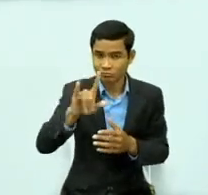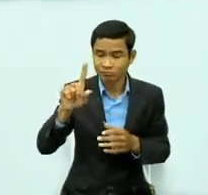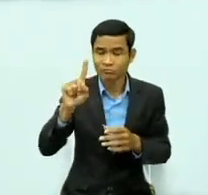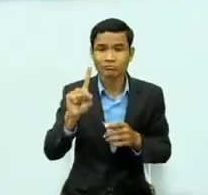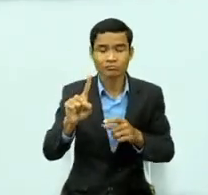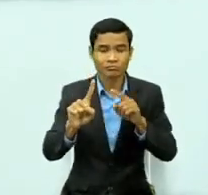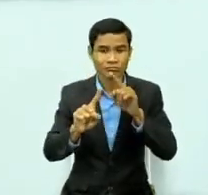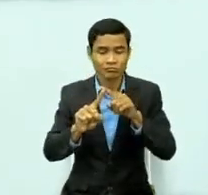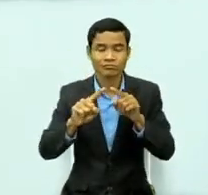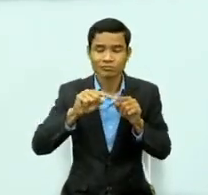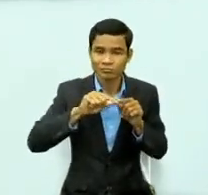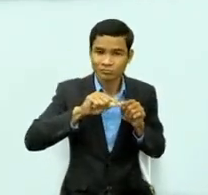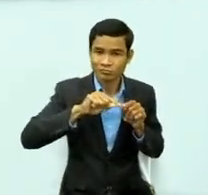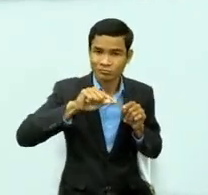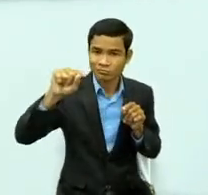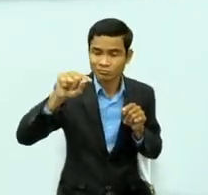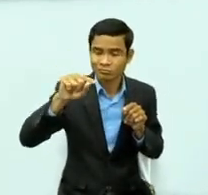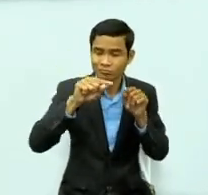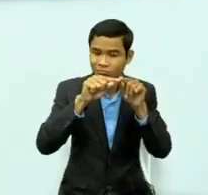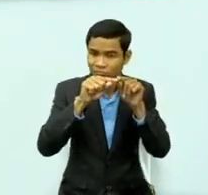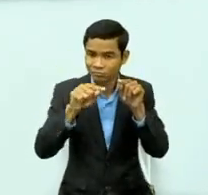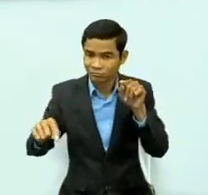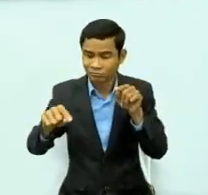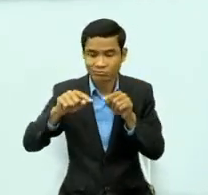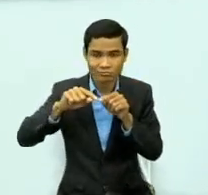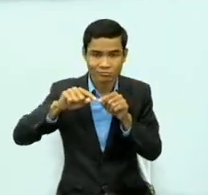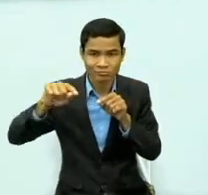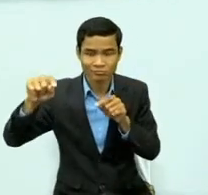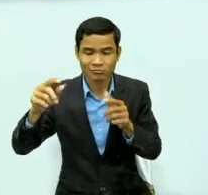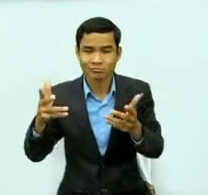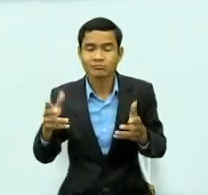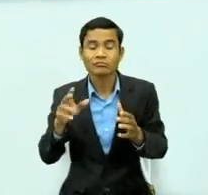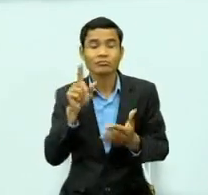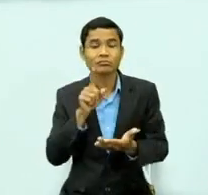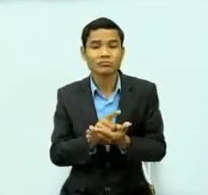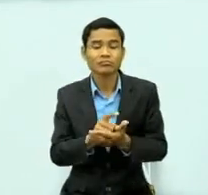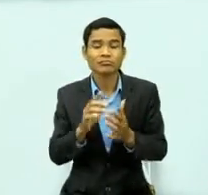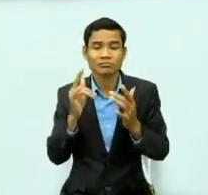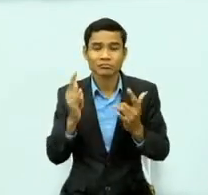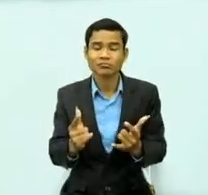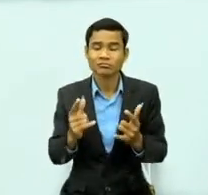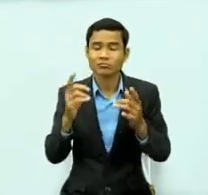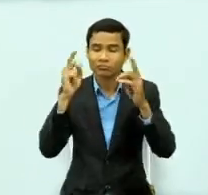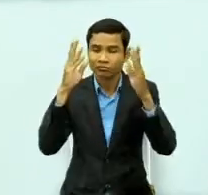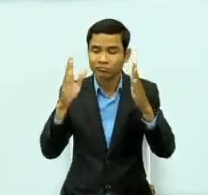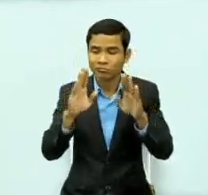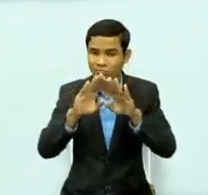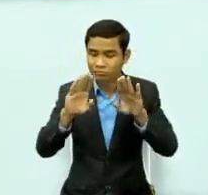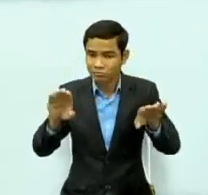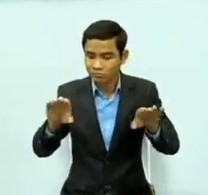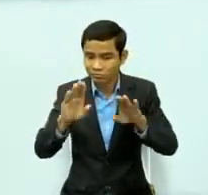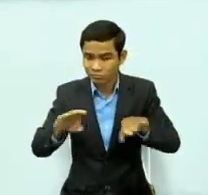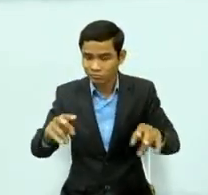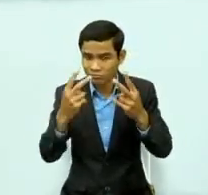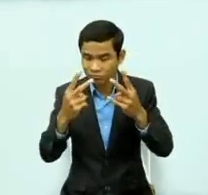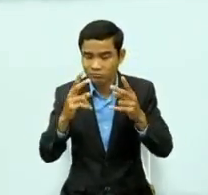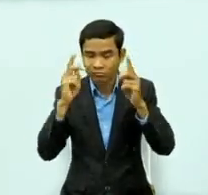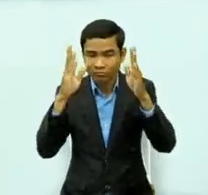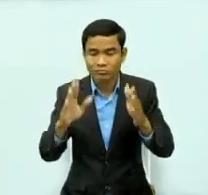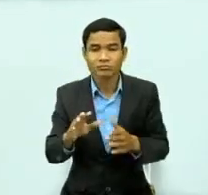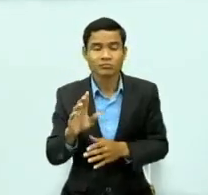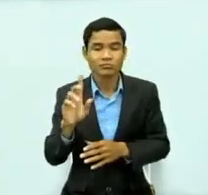ដៃគូសភ្ជាប់ឲ្យលើកូនកូនបានមកក្តារខៀនអ្នកគ្រូនឹងចាគូសភ្ជាប់ឲ្យកូនមើលសិនណាញ៉ឹងទី1គឺអ្នក